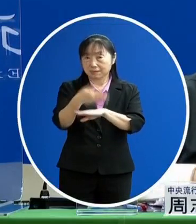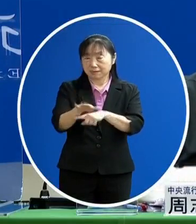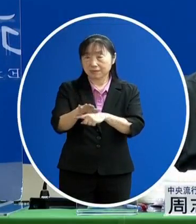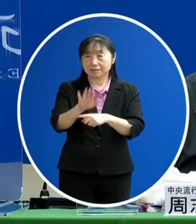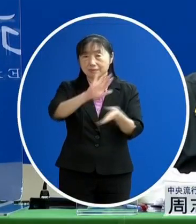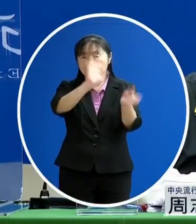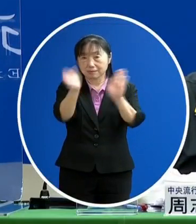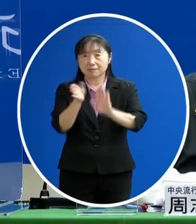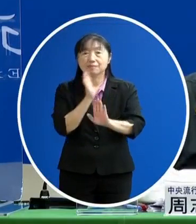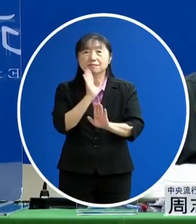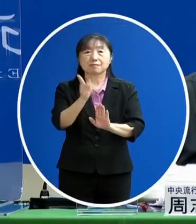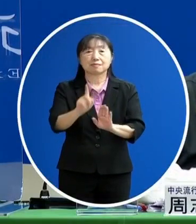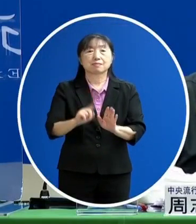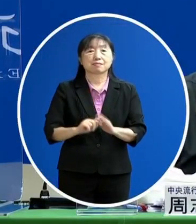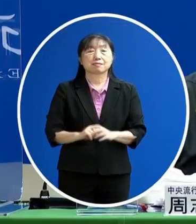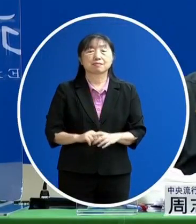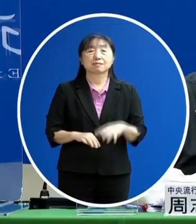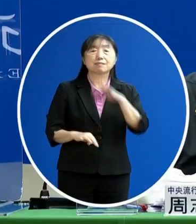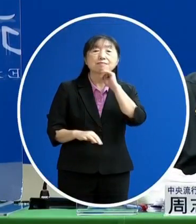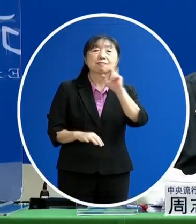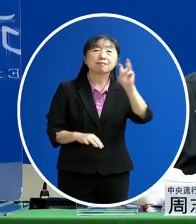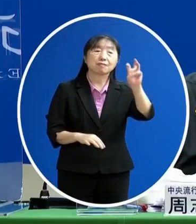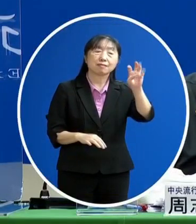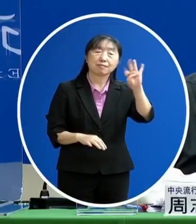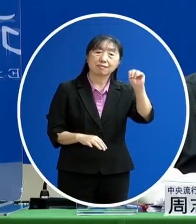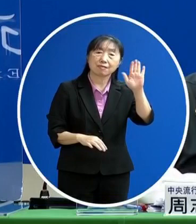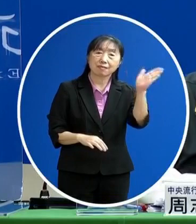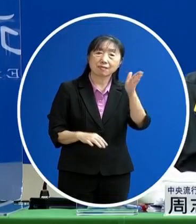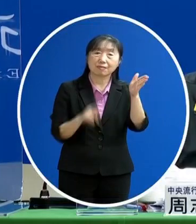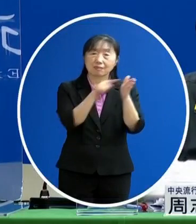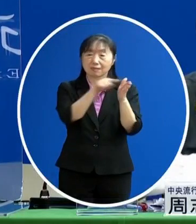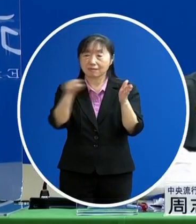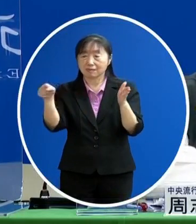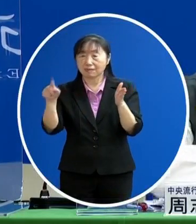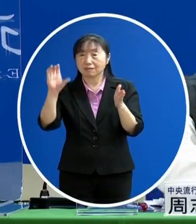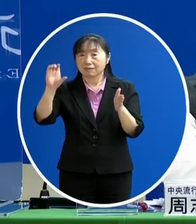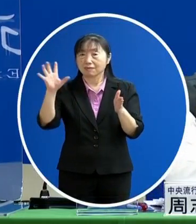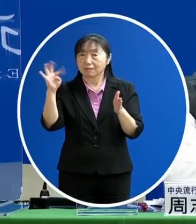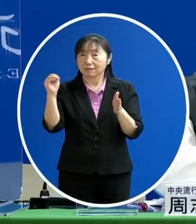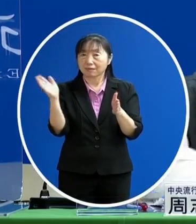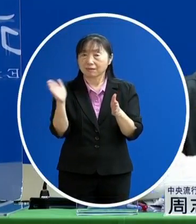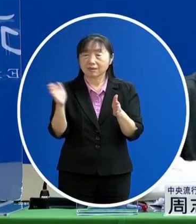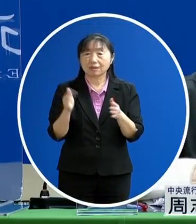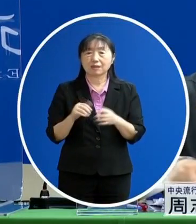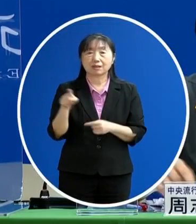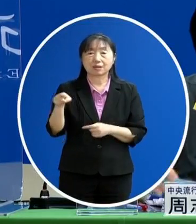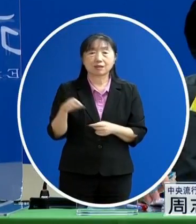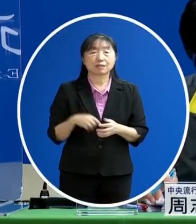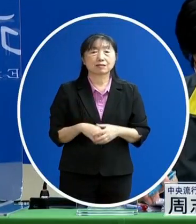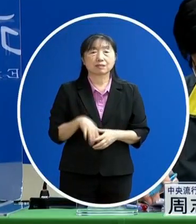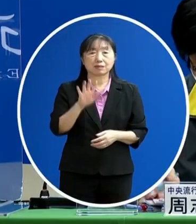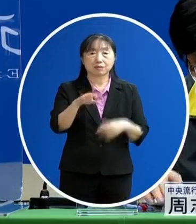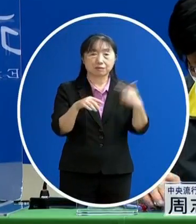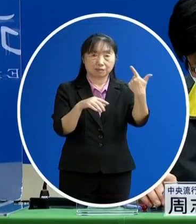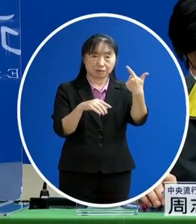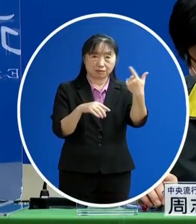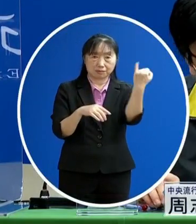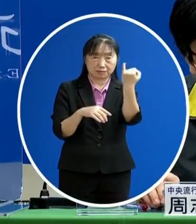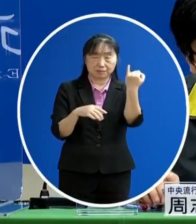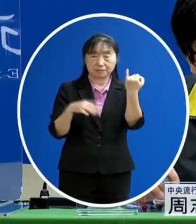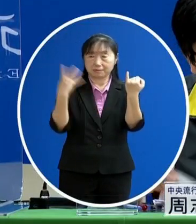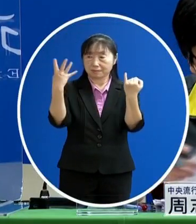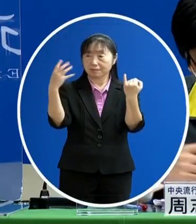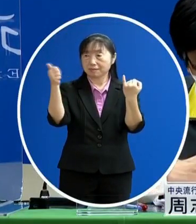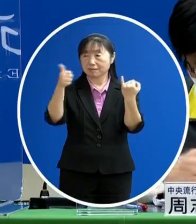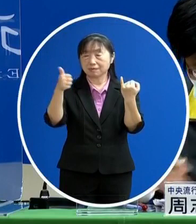1600万、1500万、5000万，照这个喊来做配送、来做发送的话，会出